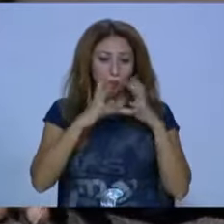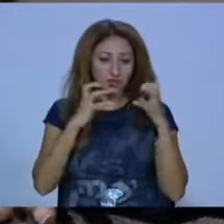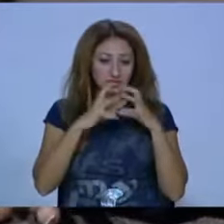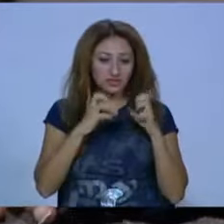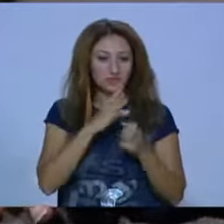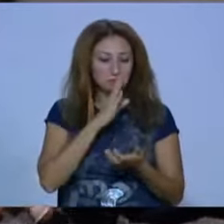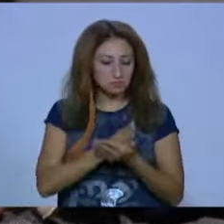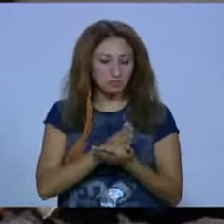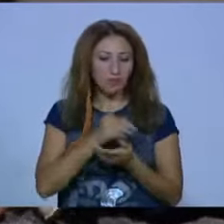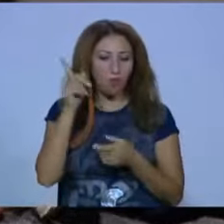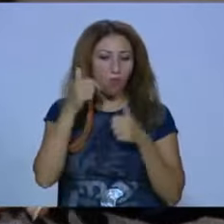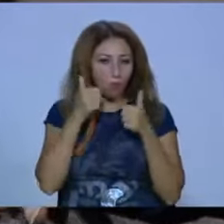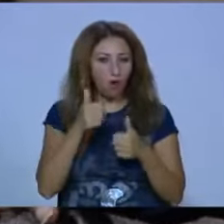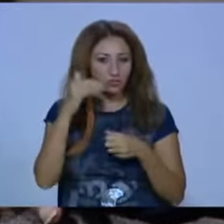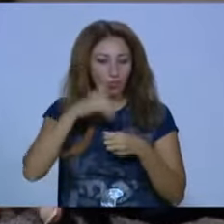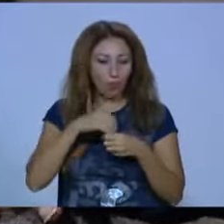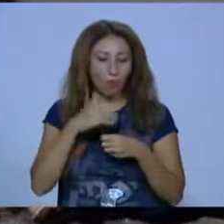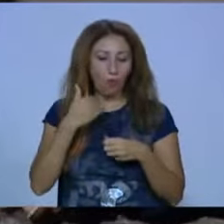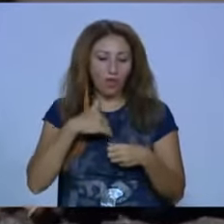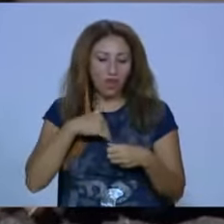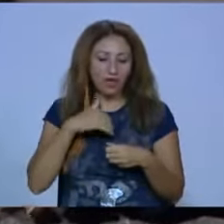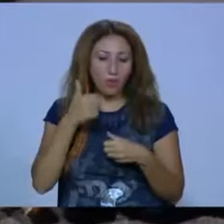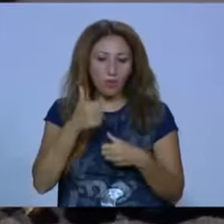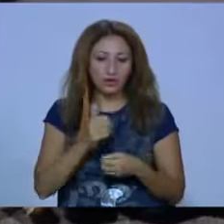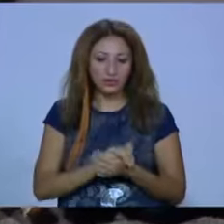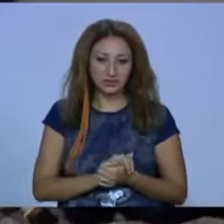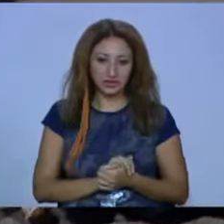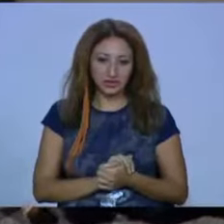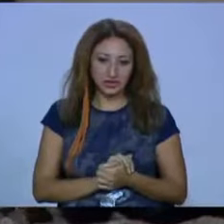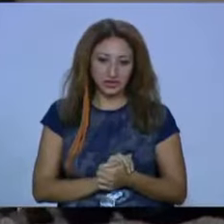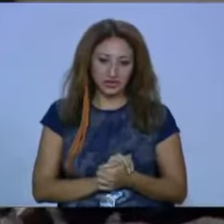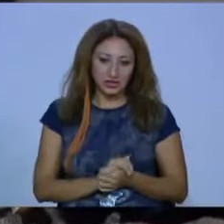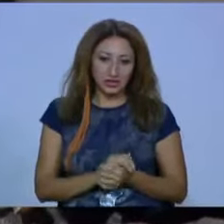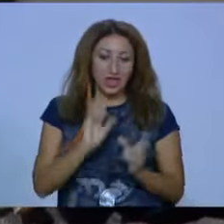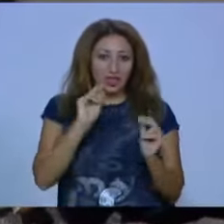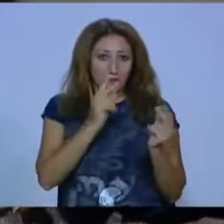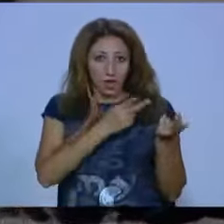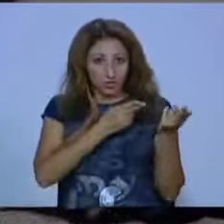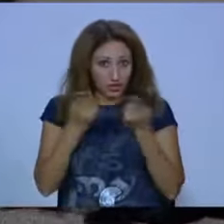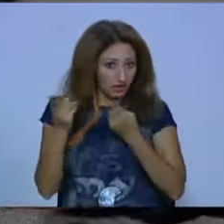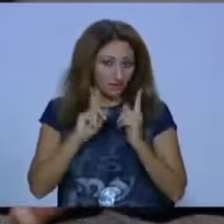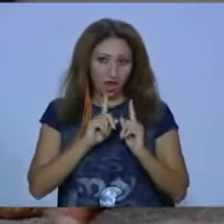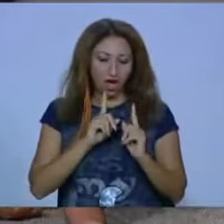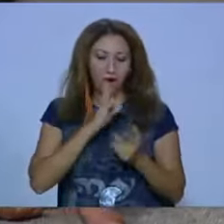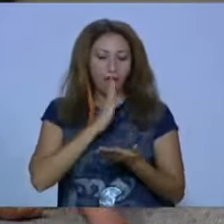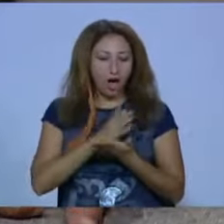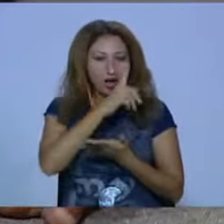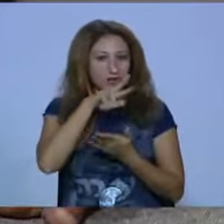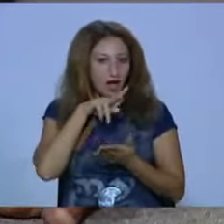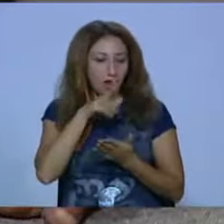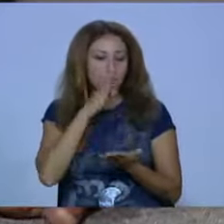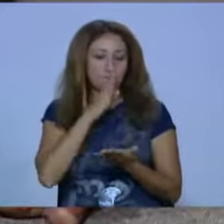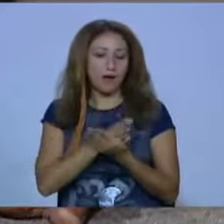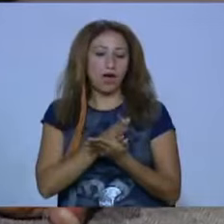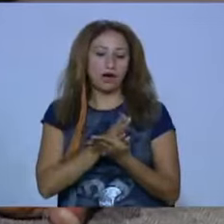ووصفته بصدق وبقلب عجيب، مش تقديم ضيف او تقديم